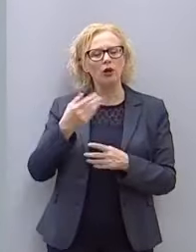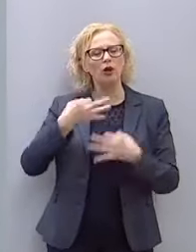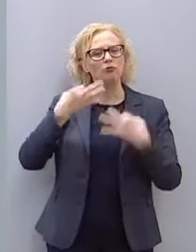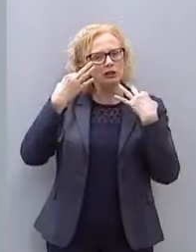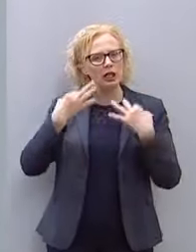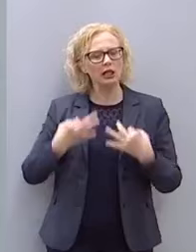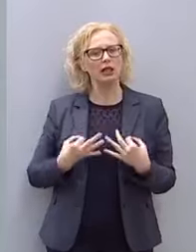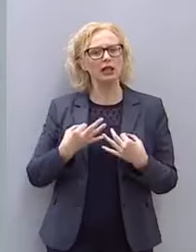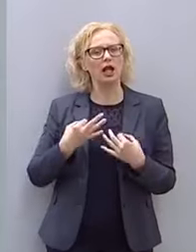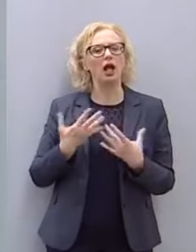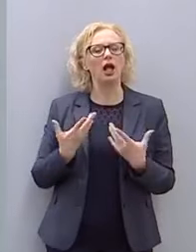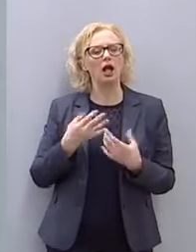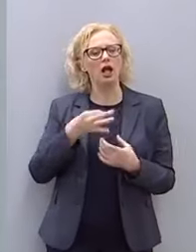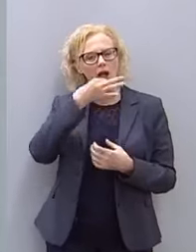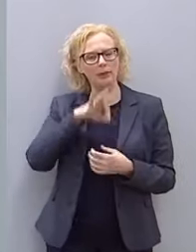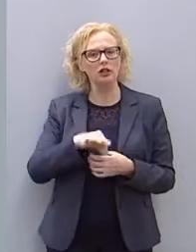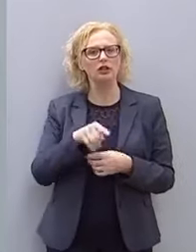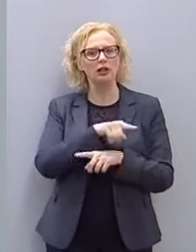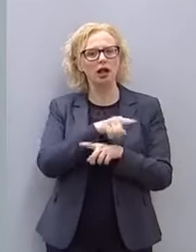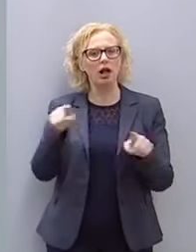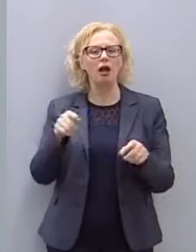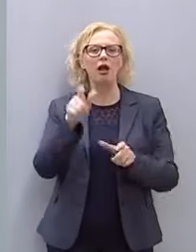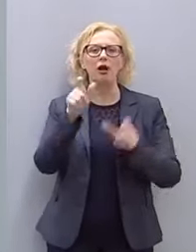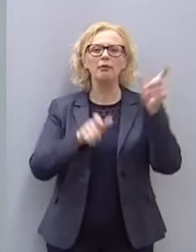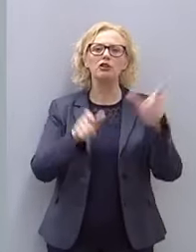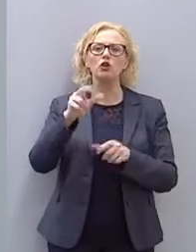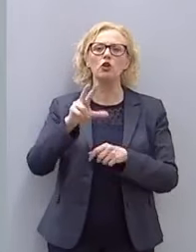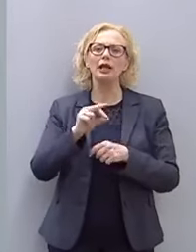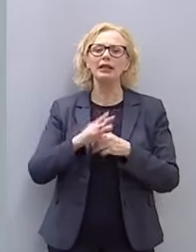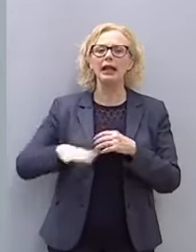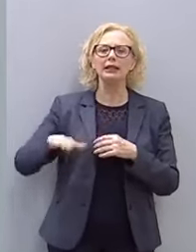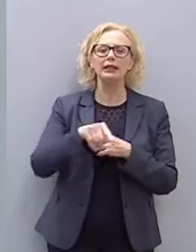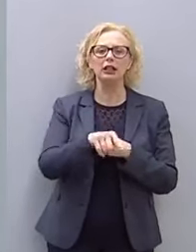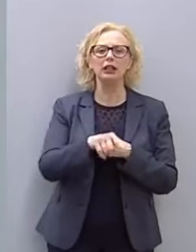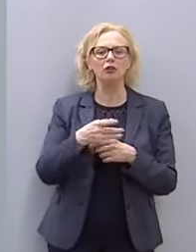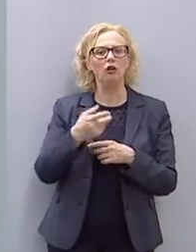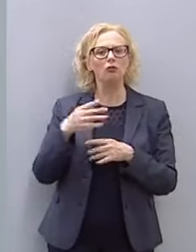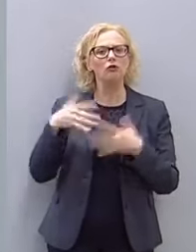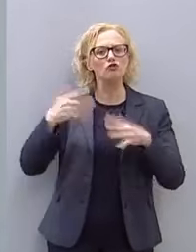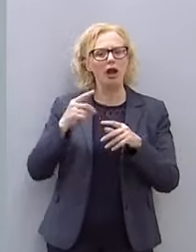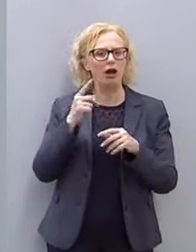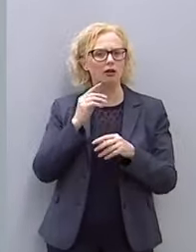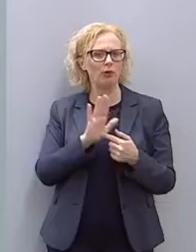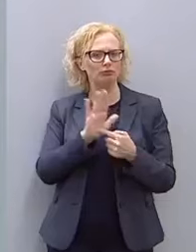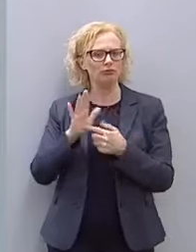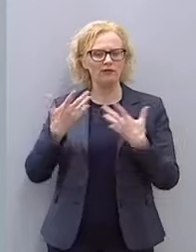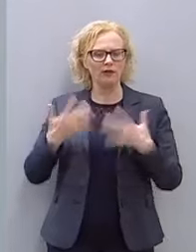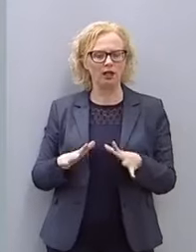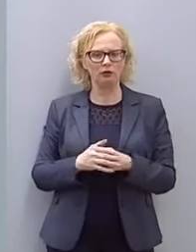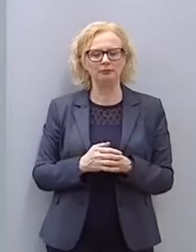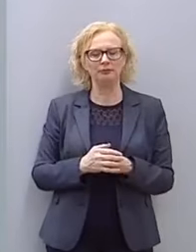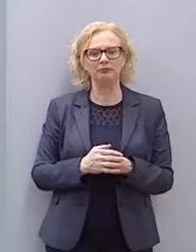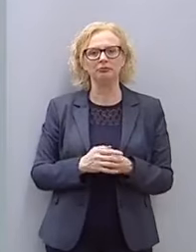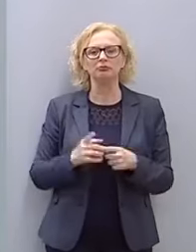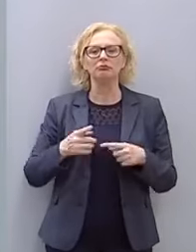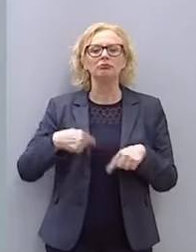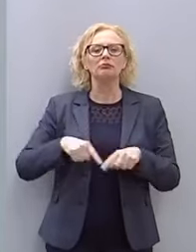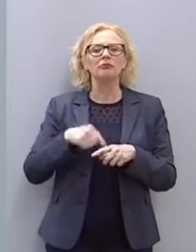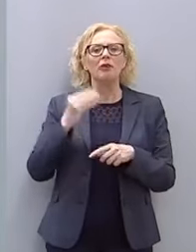serietà nella serietà del popolo trentino che ha dimostrato in queste settimane e quindi ci sarà sicuramente una forte attenzione al